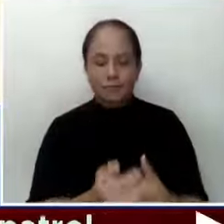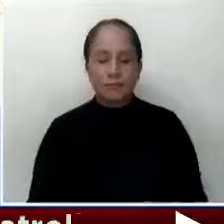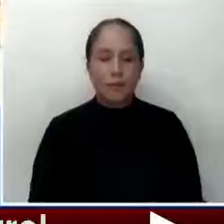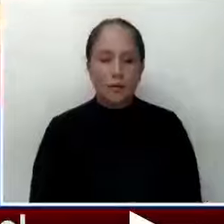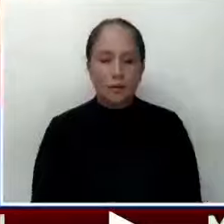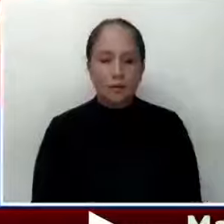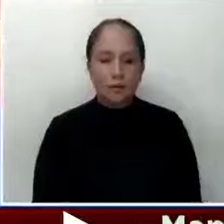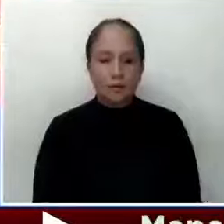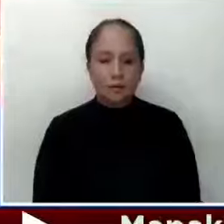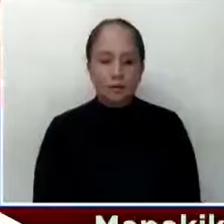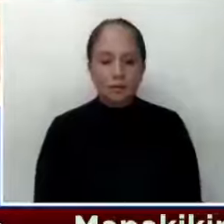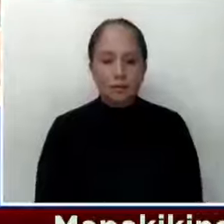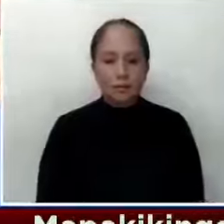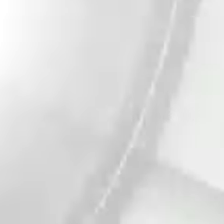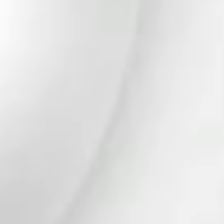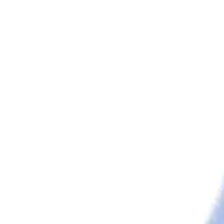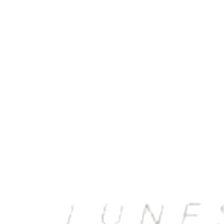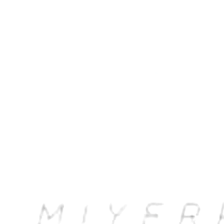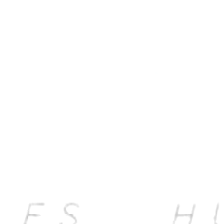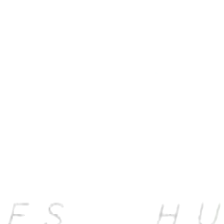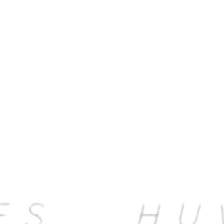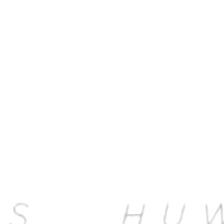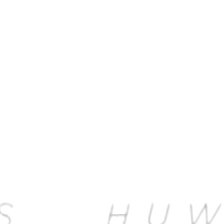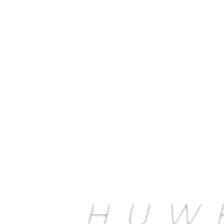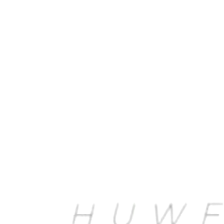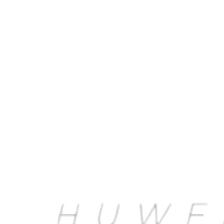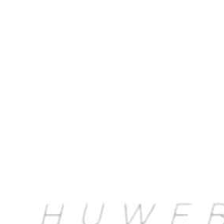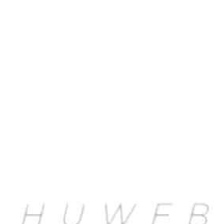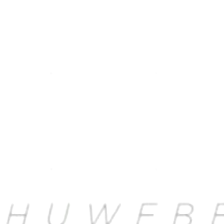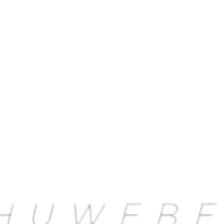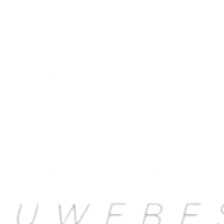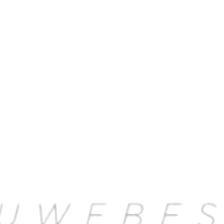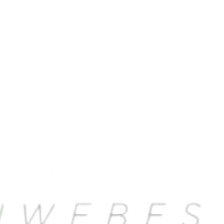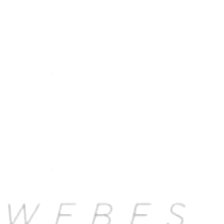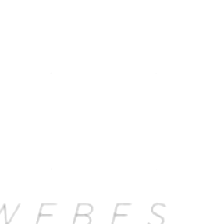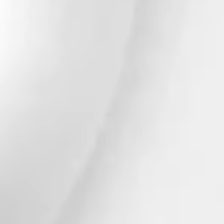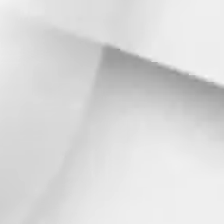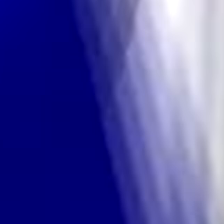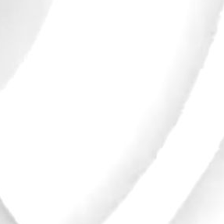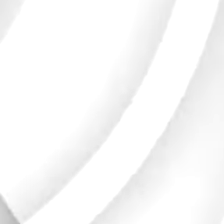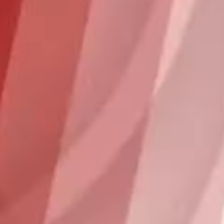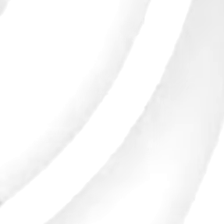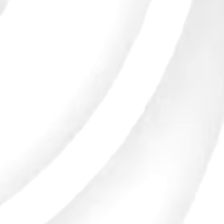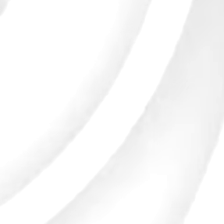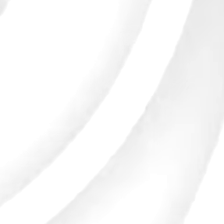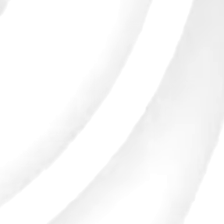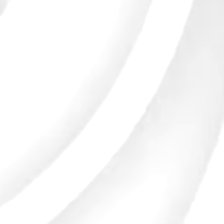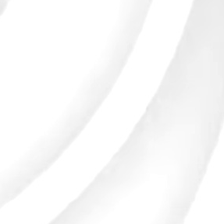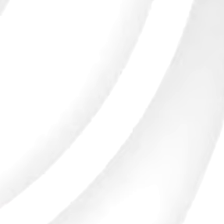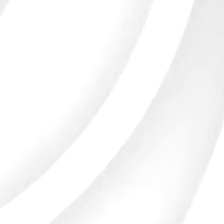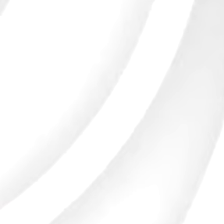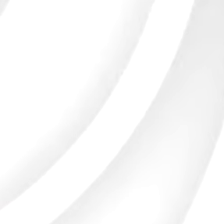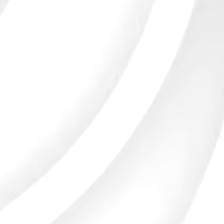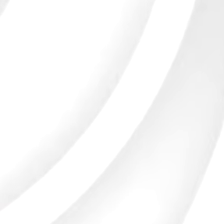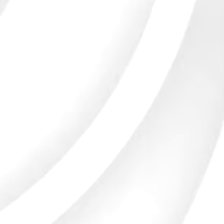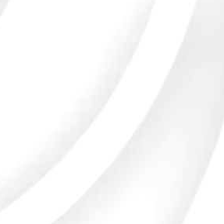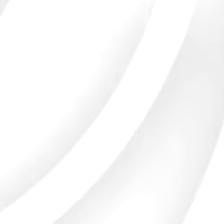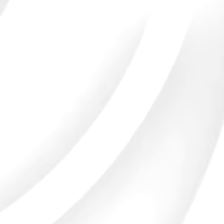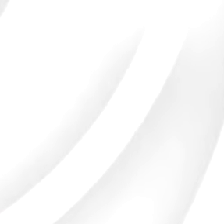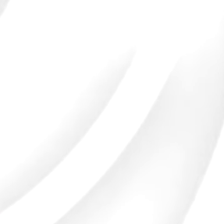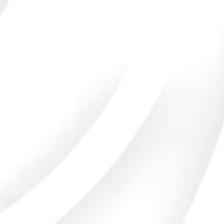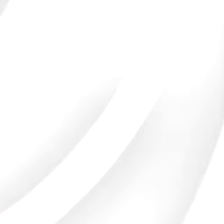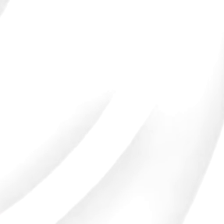Ambrosio, ABS-CBN News. Tuloy-tuloy po ang ating pagpapatrol sa bayan mula Lunes hanggang Biyernes sa